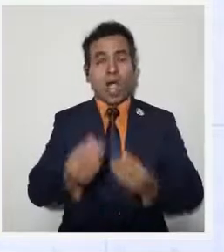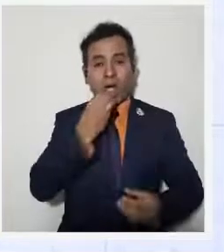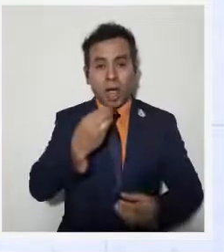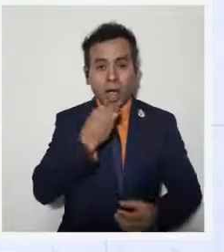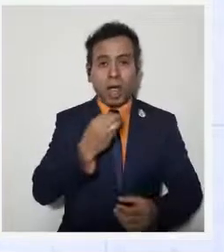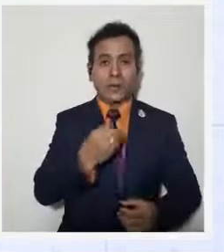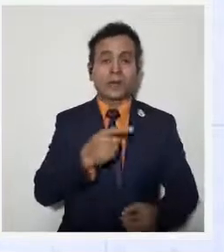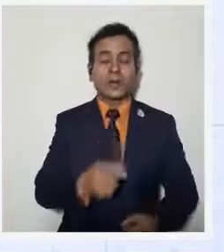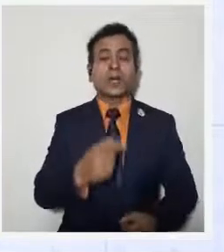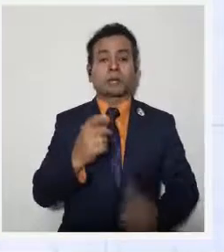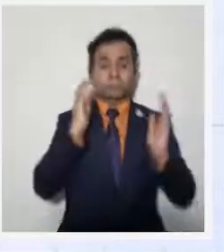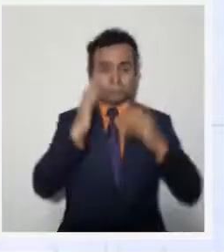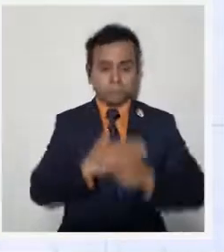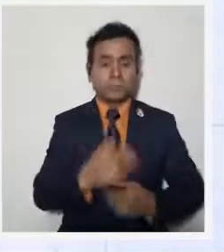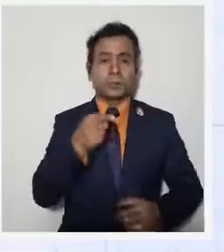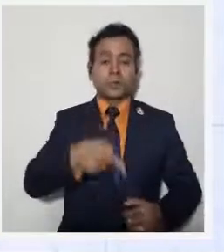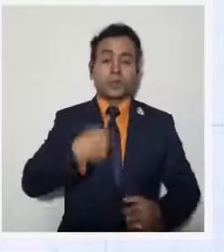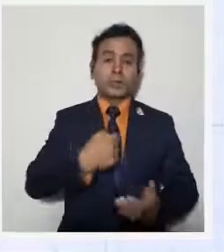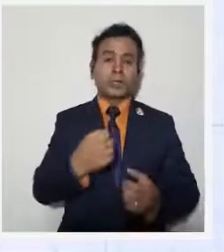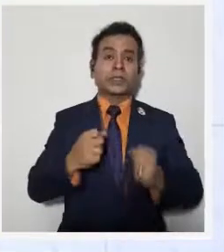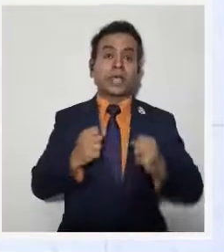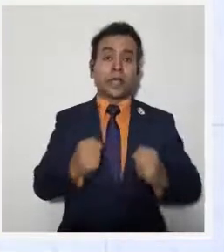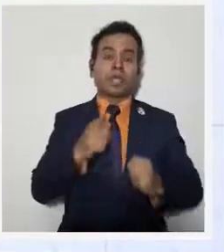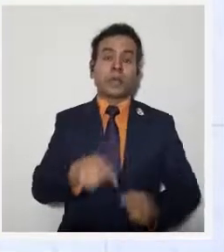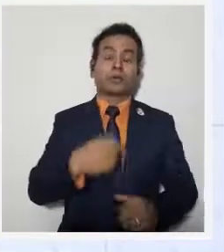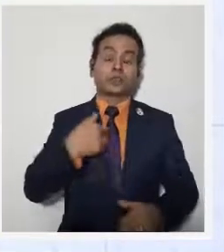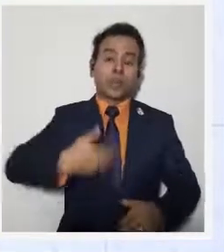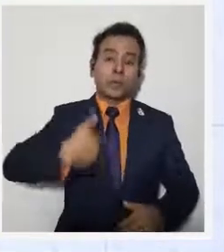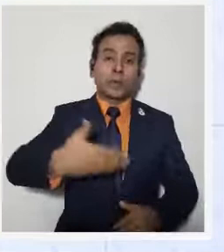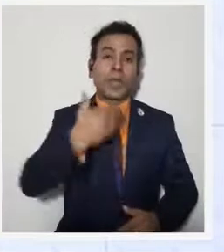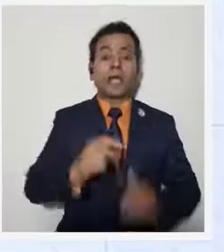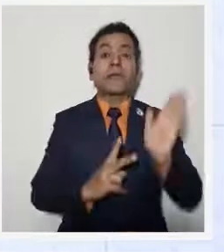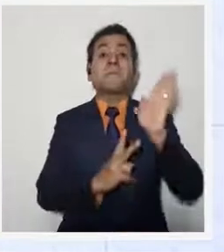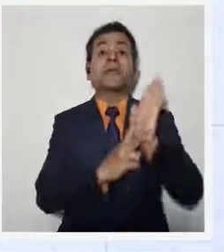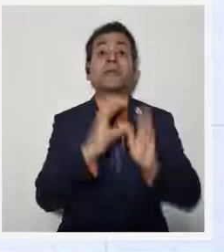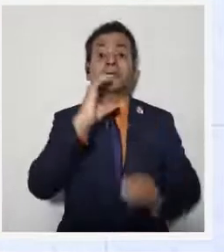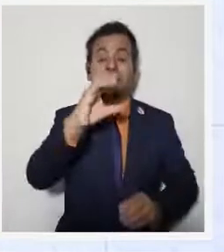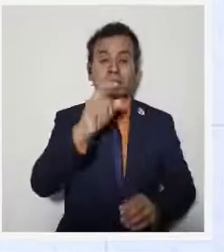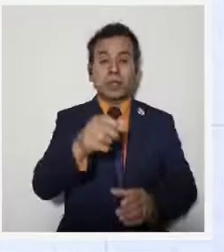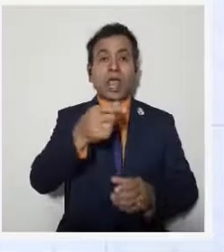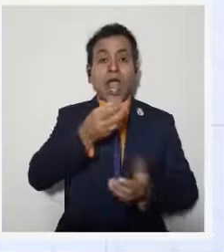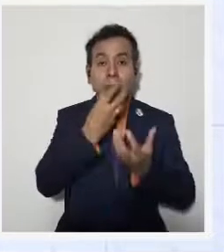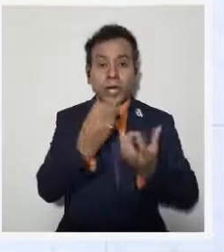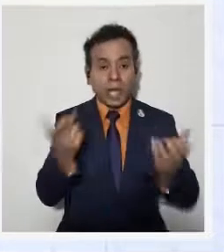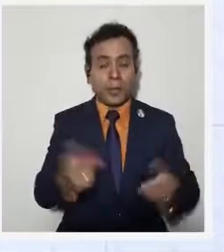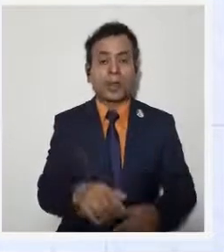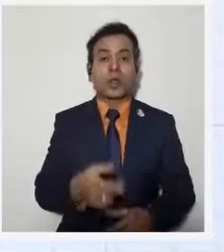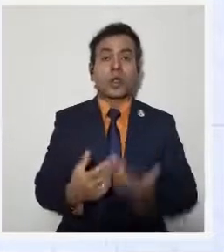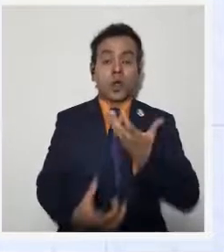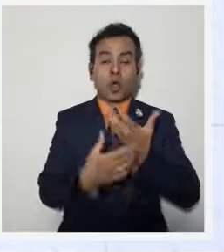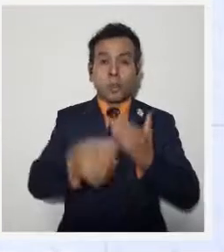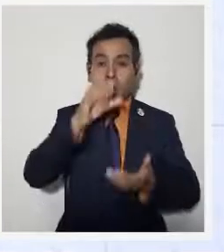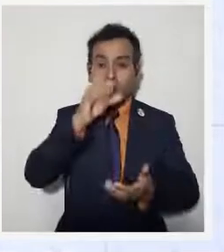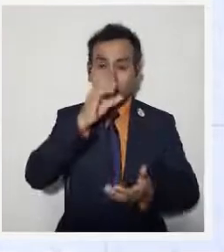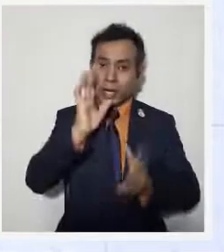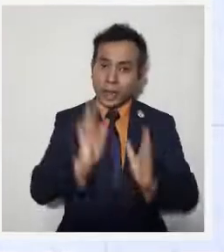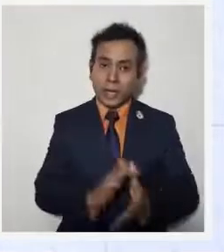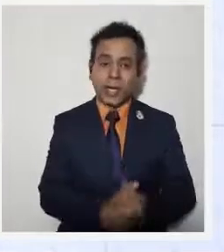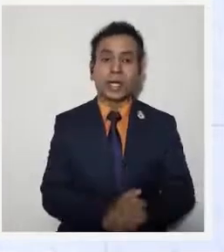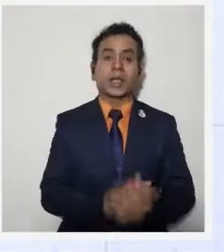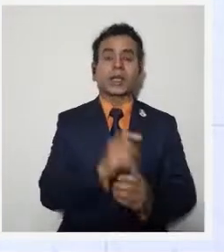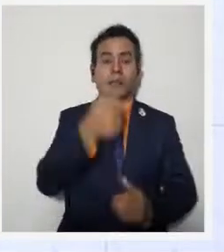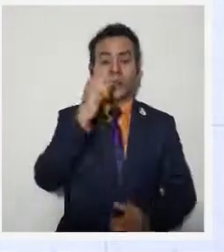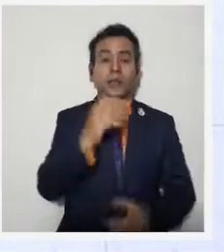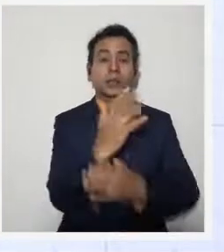সাথেই আমাদের প্রতিরোধ ক্ষমতা বা ইমিউন সিস্টেমটাই অনেক বেশি শক্তিশালী হয়। আপনার এদিকে খেয়াল রাখবেন এবং সবসময় পুষ্টিকর